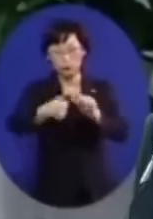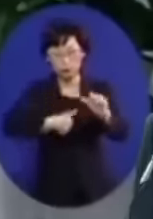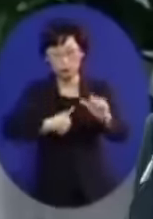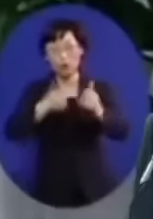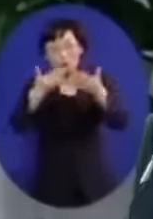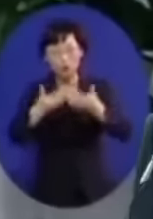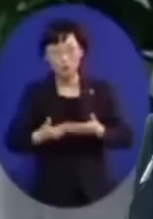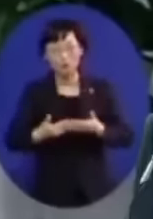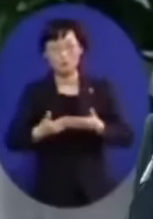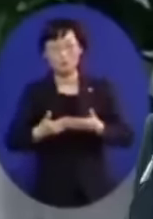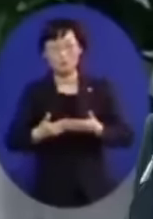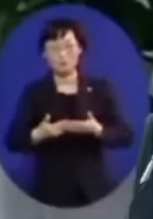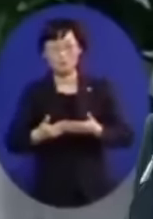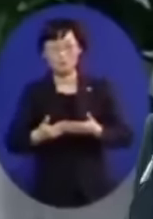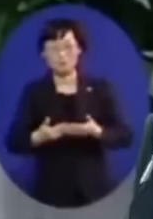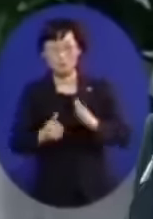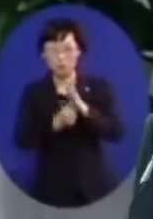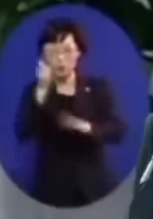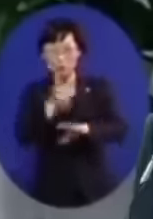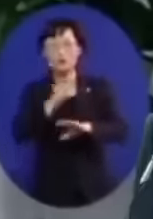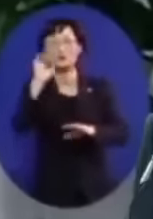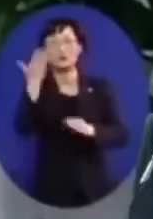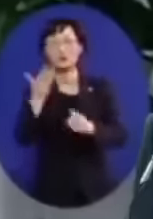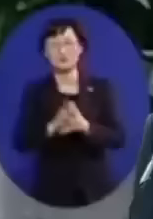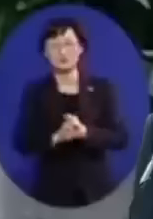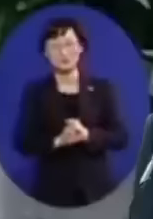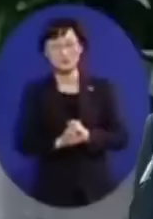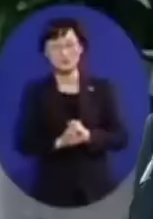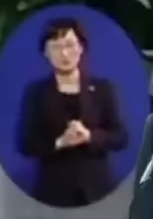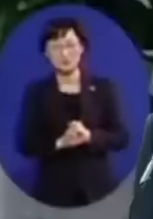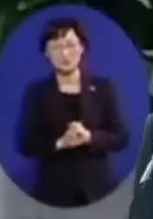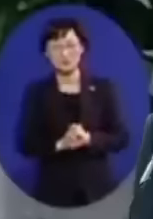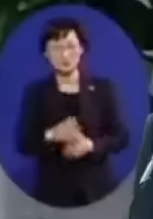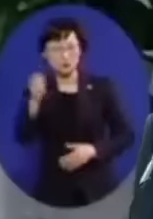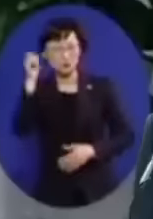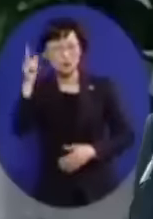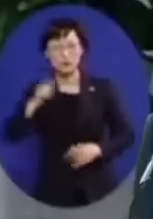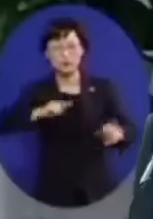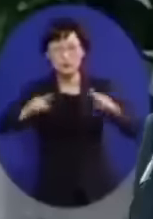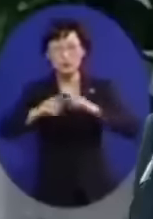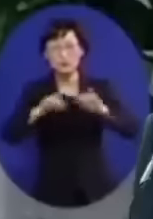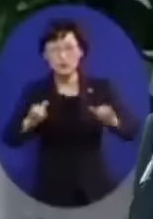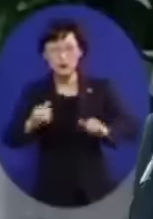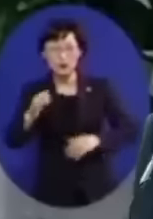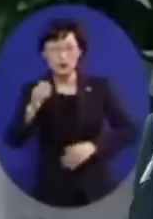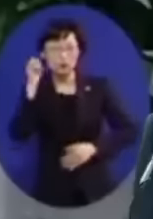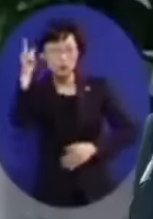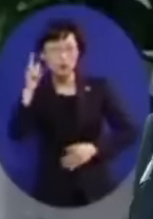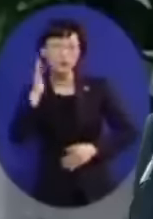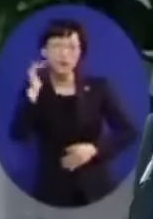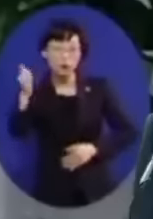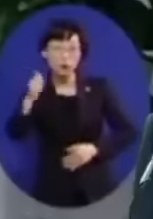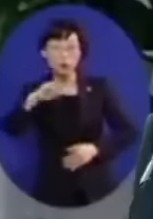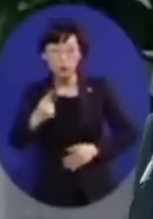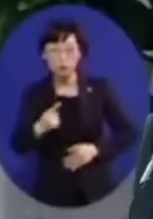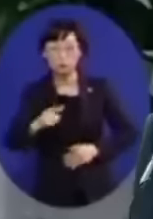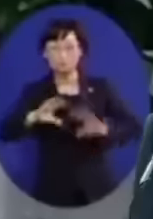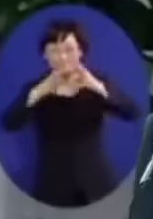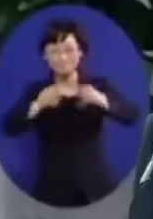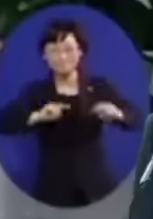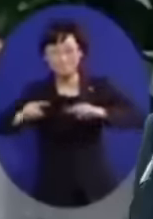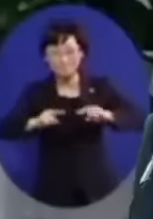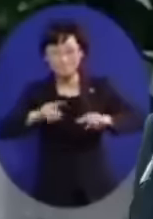해서 성공하는 것입니다. 훌륭한 정치가 훌륭한 대통령도 나라를 잘 다스리려면